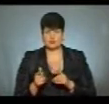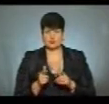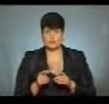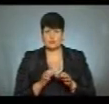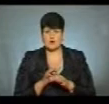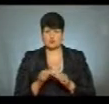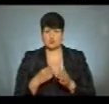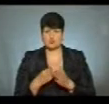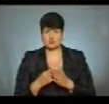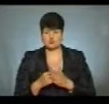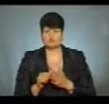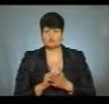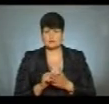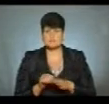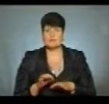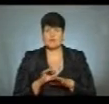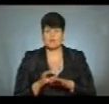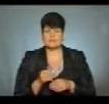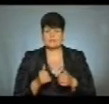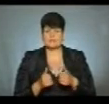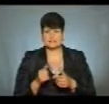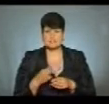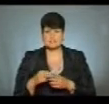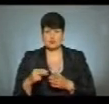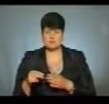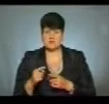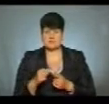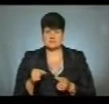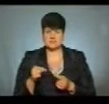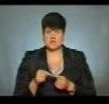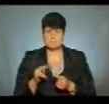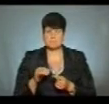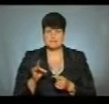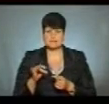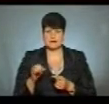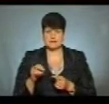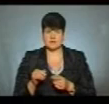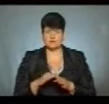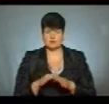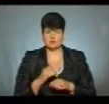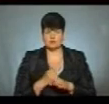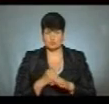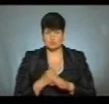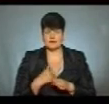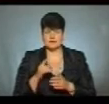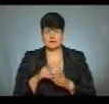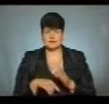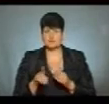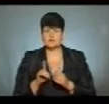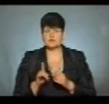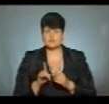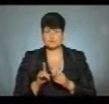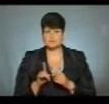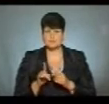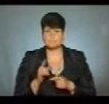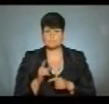проєктно-кошторисну документацію, проводимо тендерні закупівлі, визначаємо підрядника і виконуємо роботи. Я надіюся, що